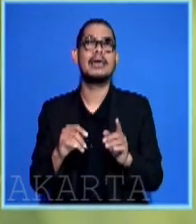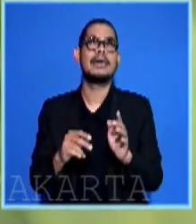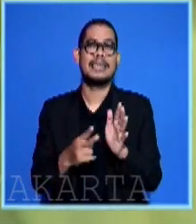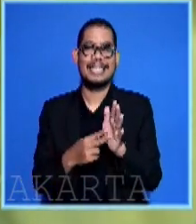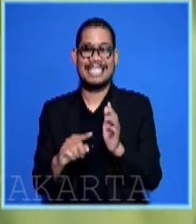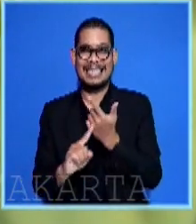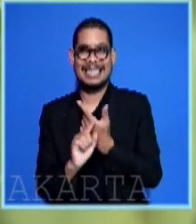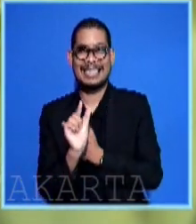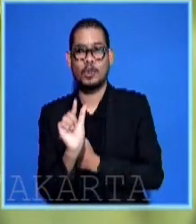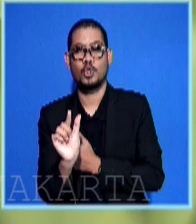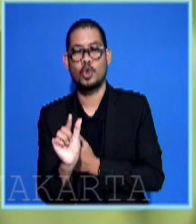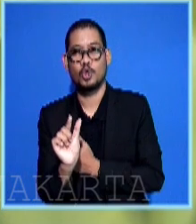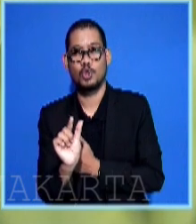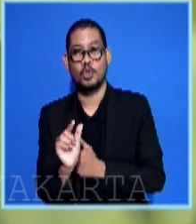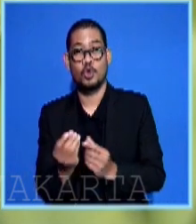inkang